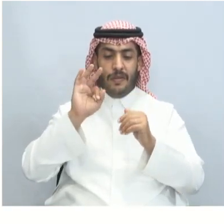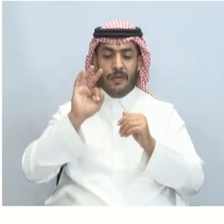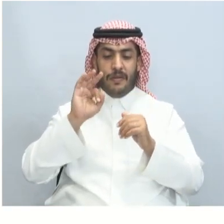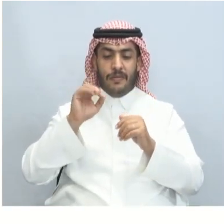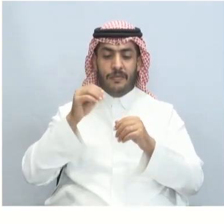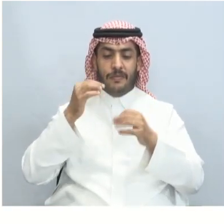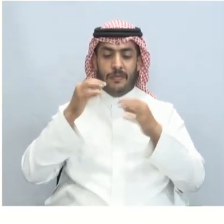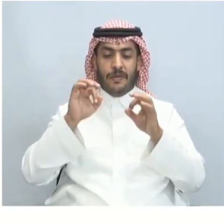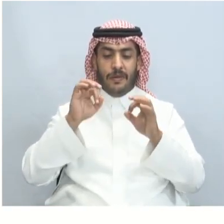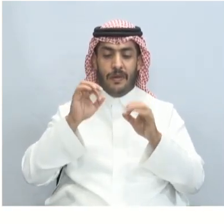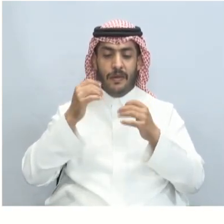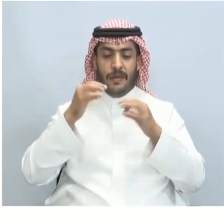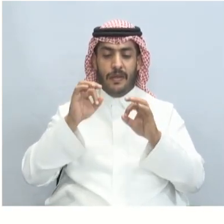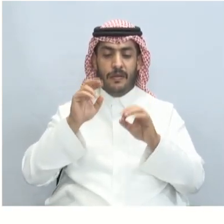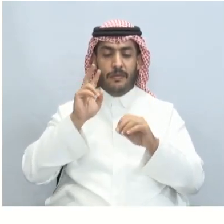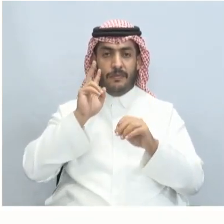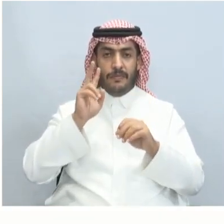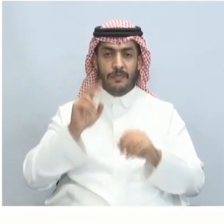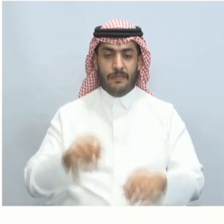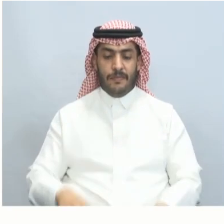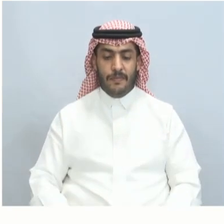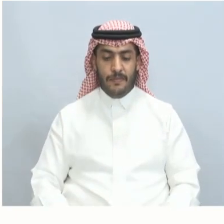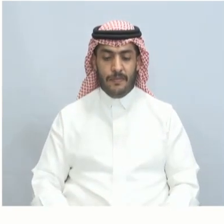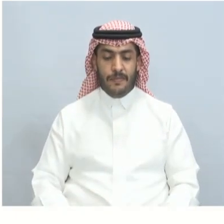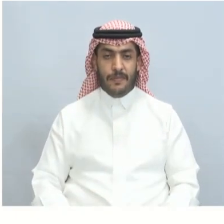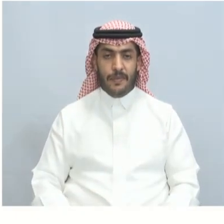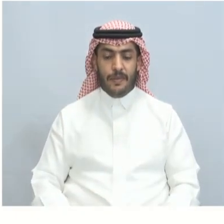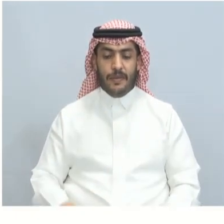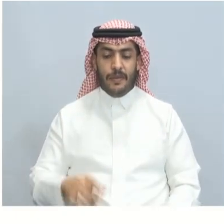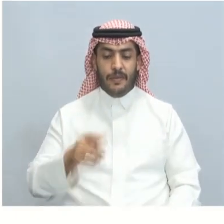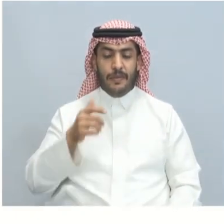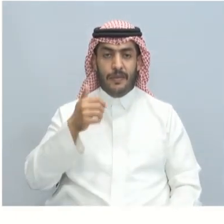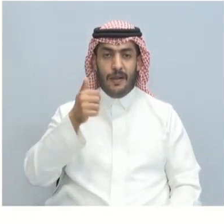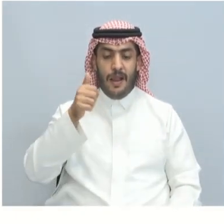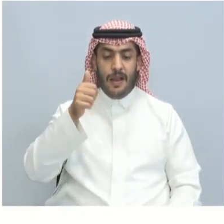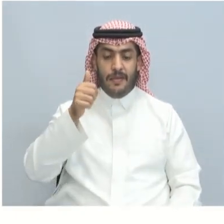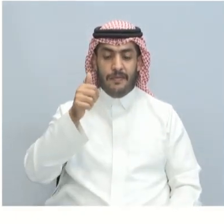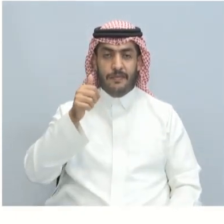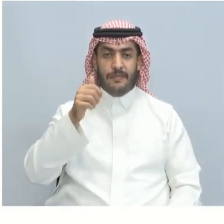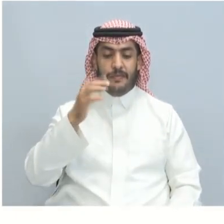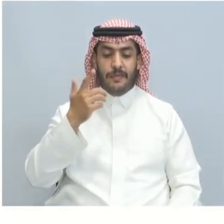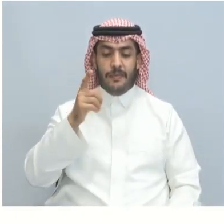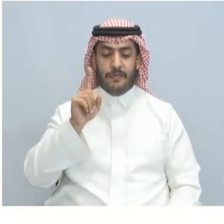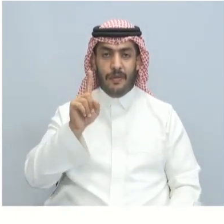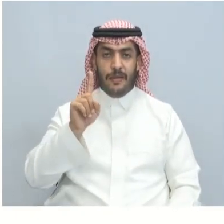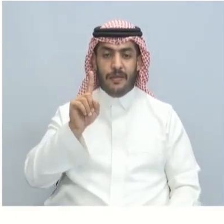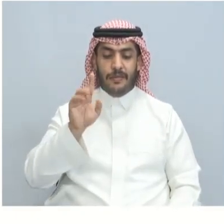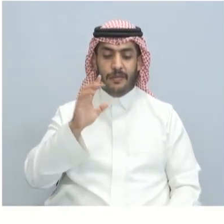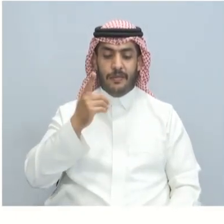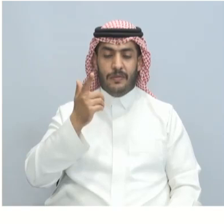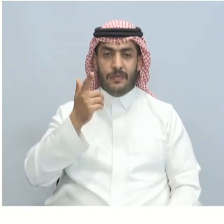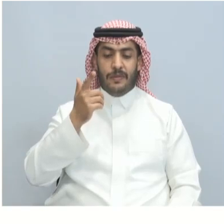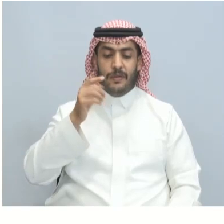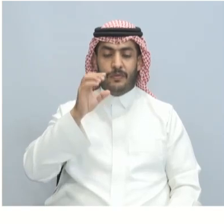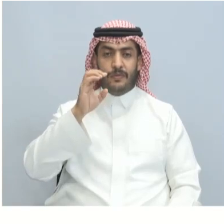احداثيات النقطه ه شرطه هل هو البديل الف 2 ووا ام البديل بء سالب ا